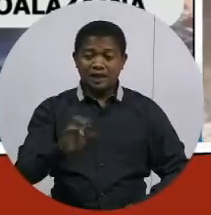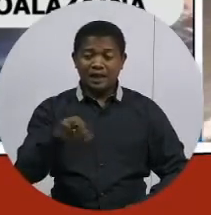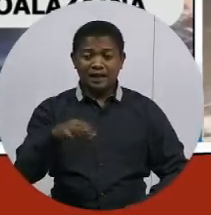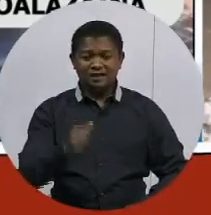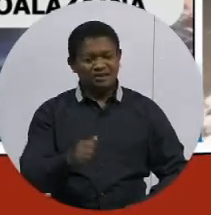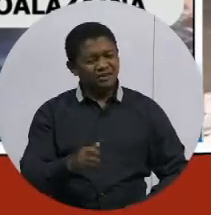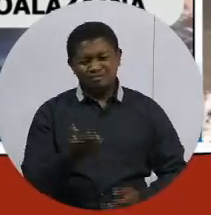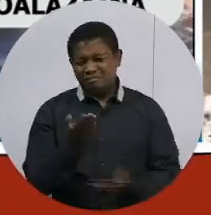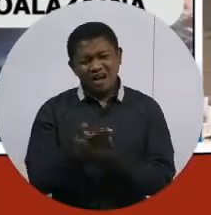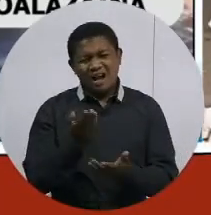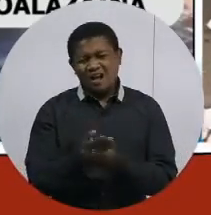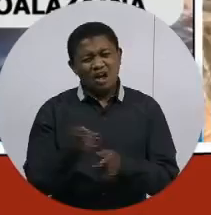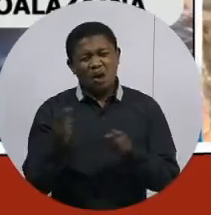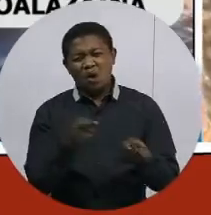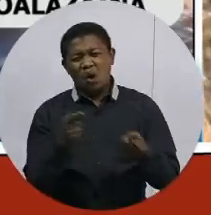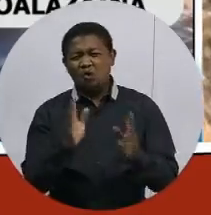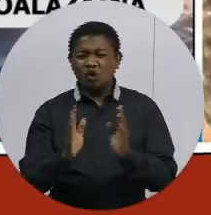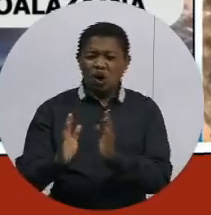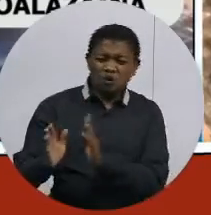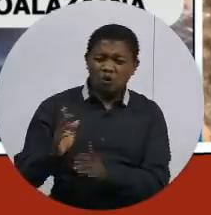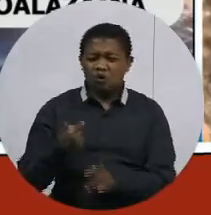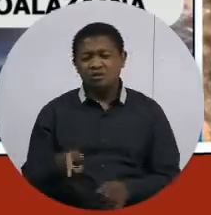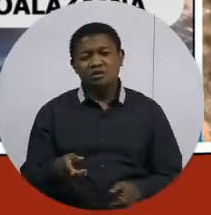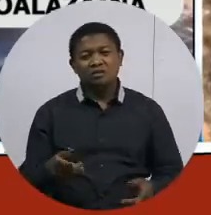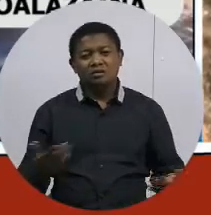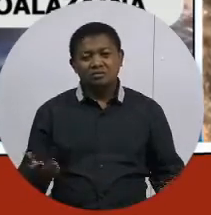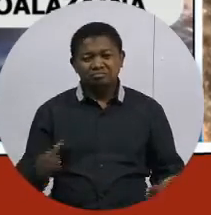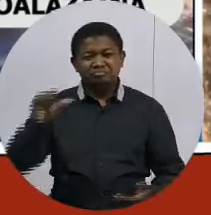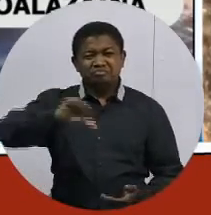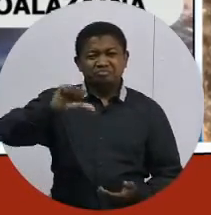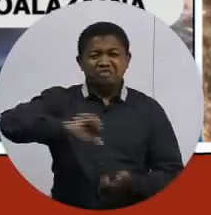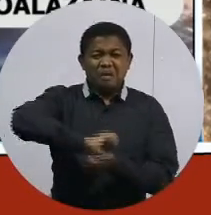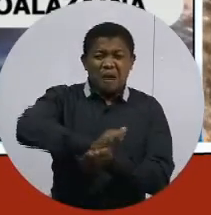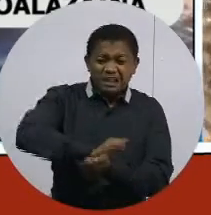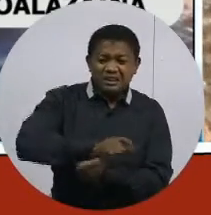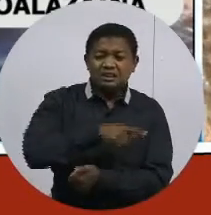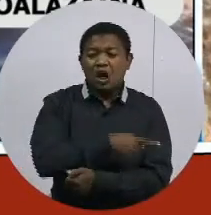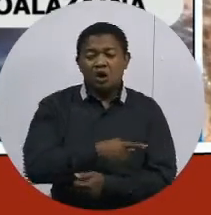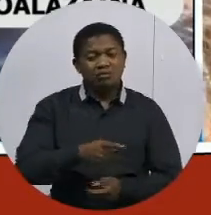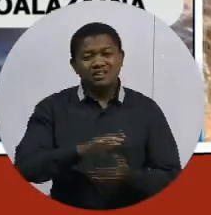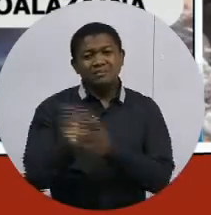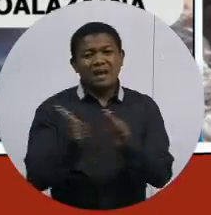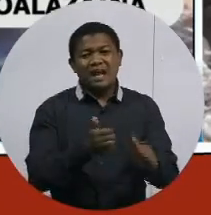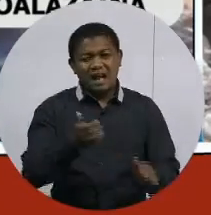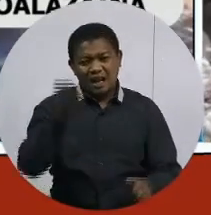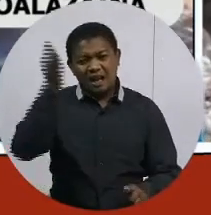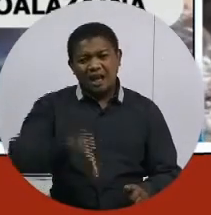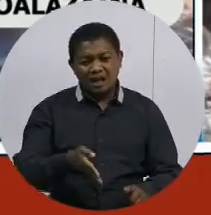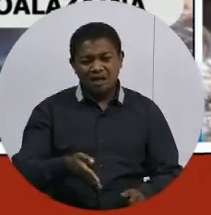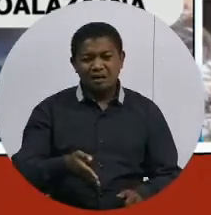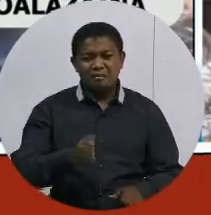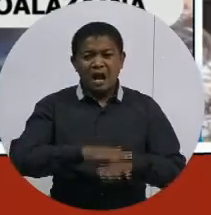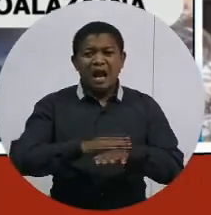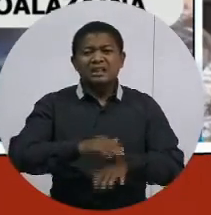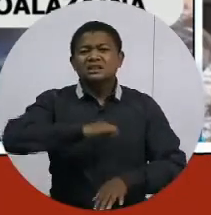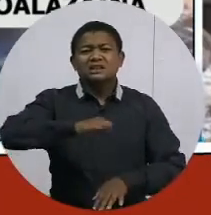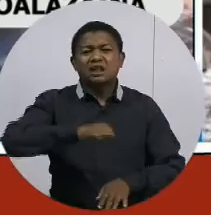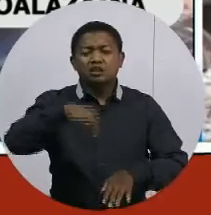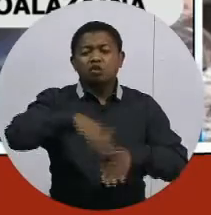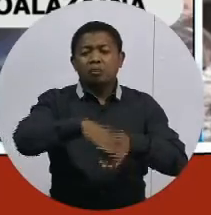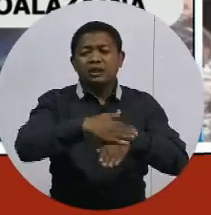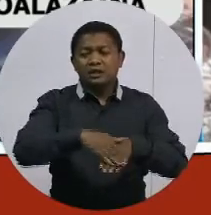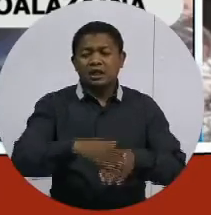sasasasany fa tsindry azolena no mahazo azy ireo izay tsy mifanaraka amin'ny lalàna mifehy asa eto Madagasikara. Tsy misy ny fifanarahana